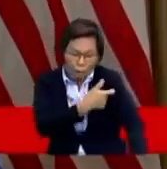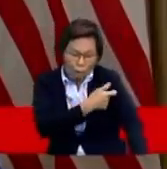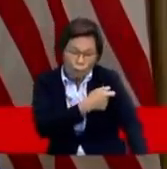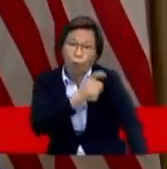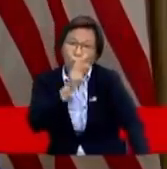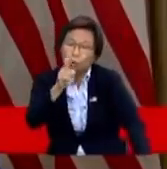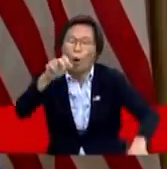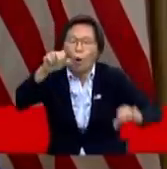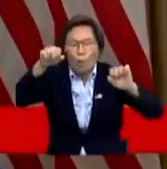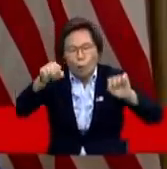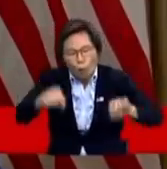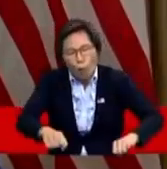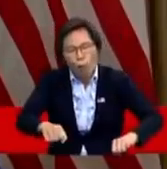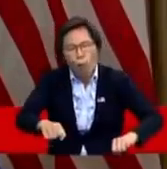boleh membuat pertimbangan